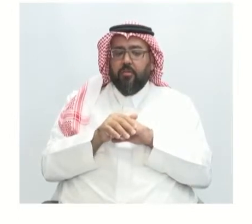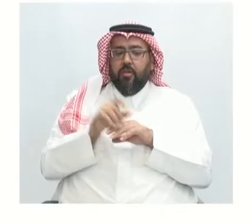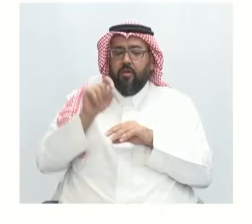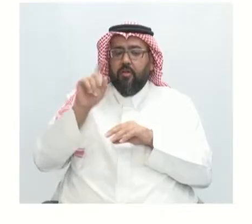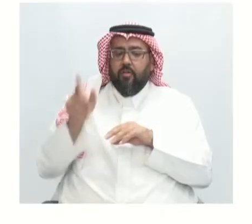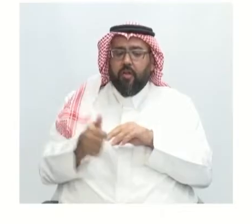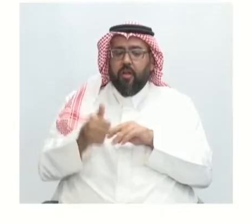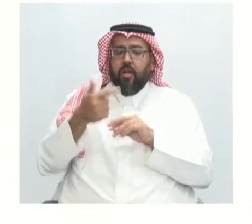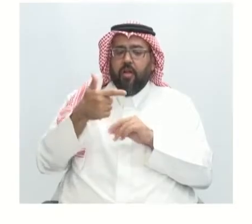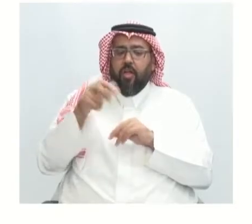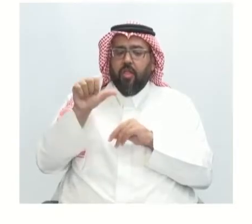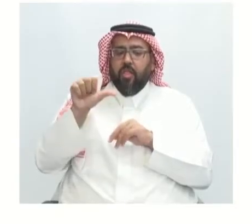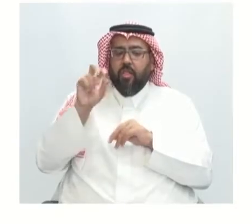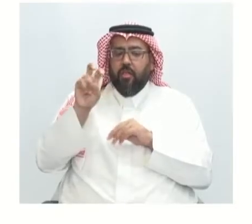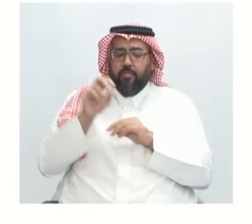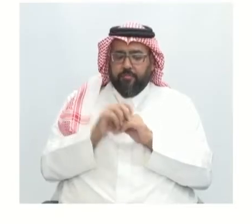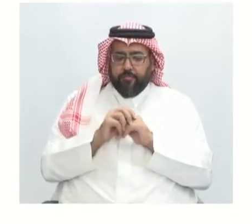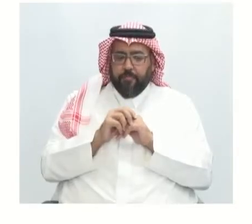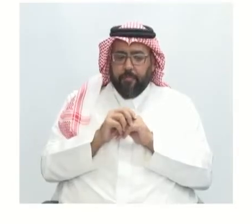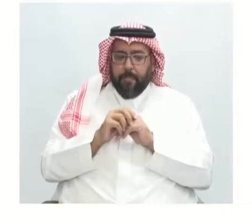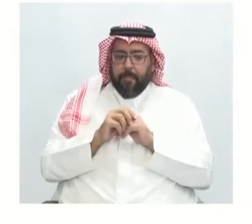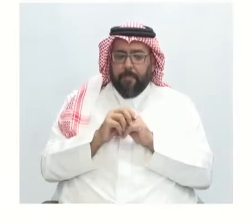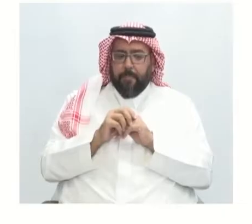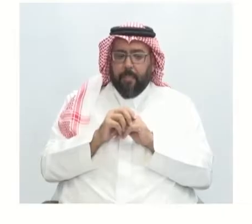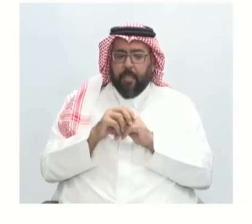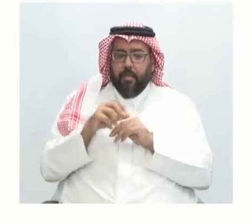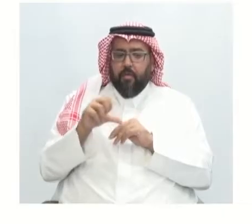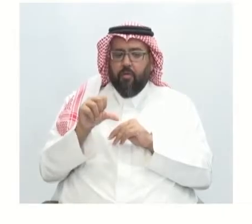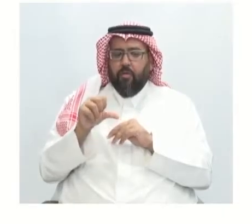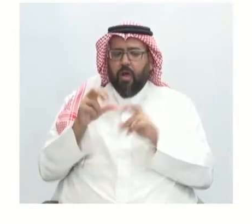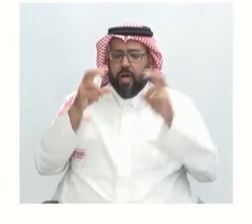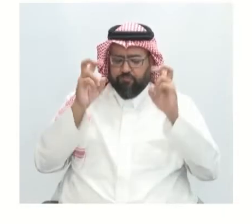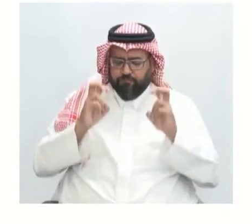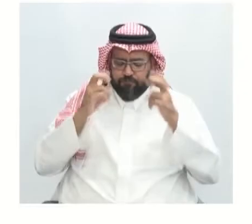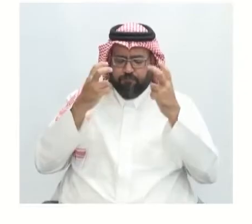على فرائضه وكذلك حبسها عن